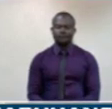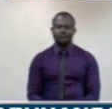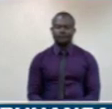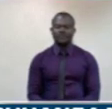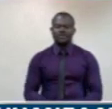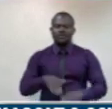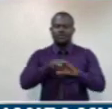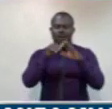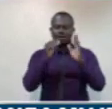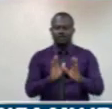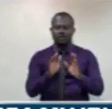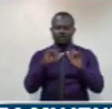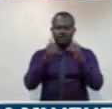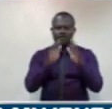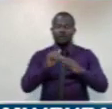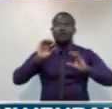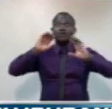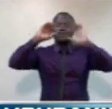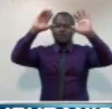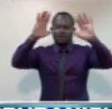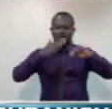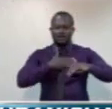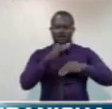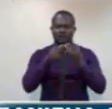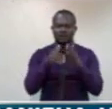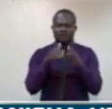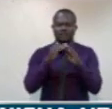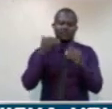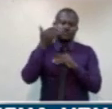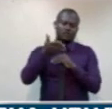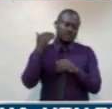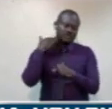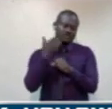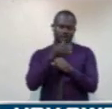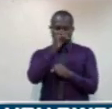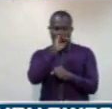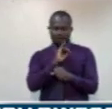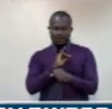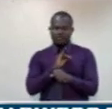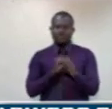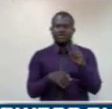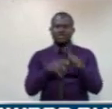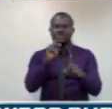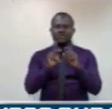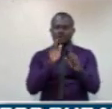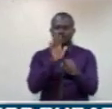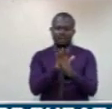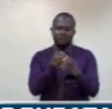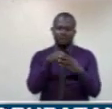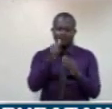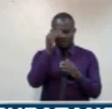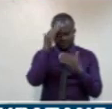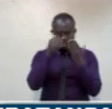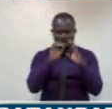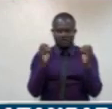Naho abanyamuryango w'umukino wa volleyball bishimira uko biyubatse nyuma ya genocide yakorewe abatutsi igahitana abatari bake, dore ko